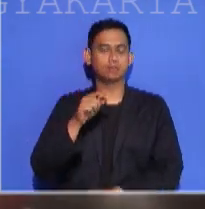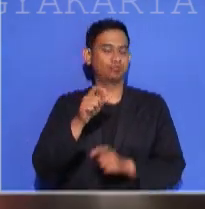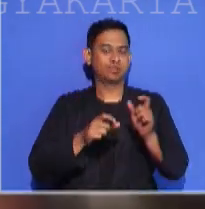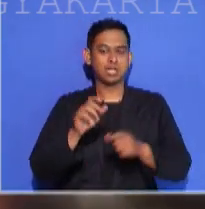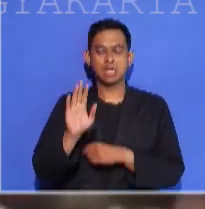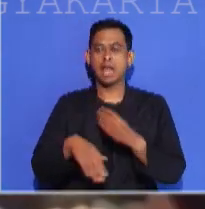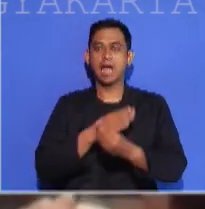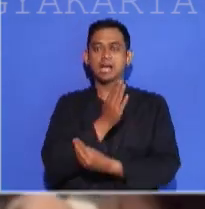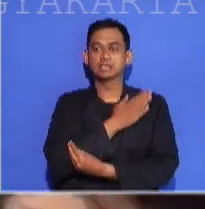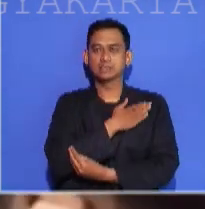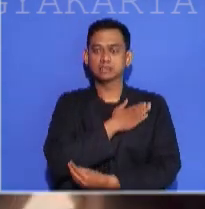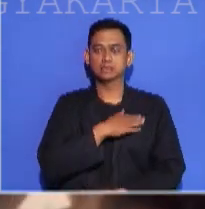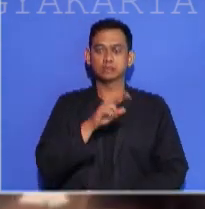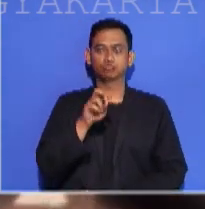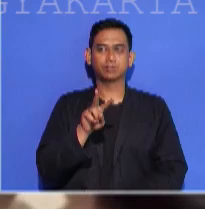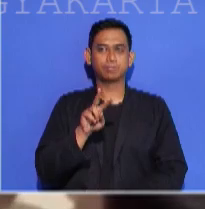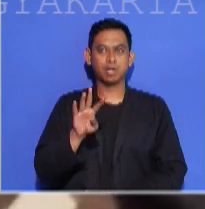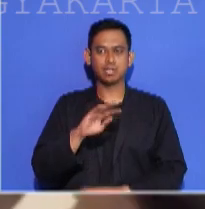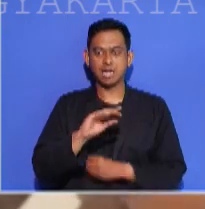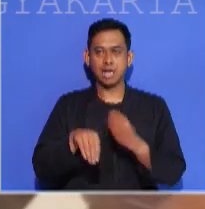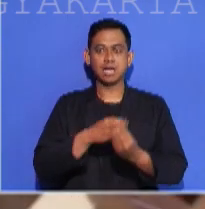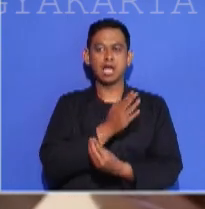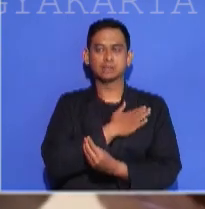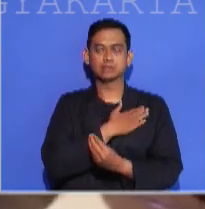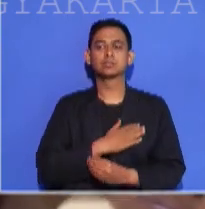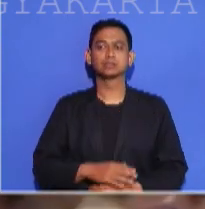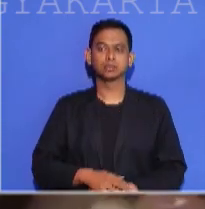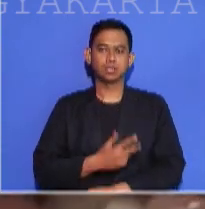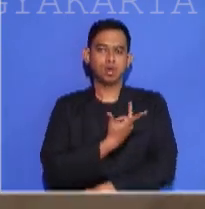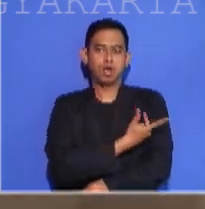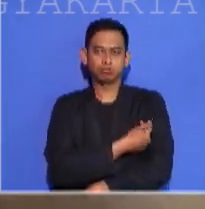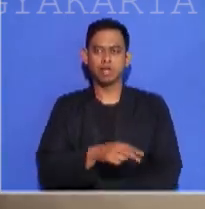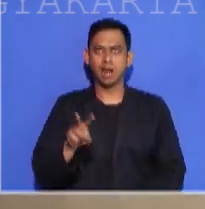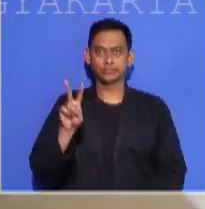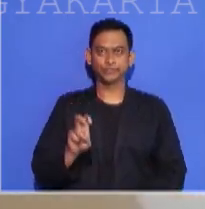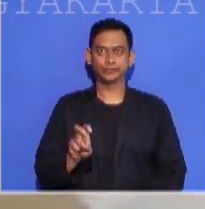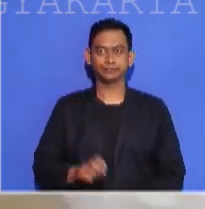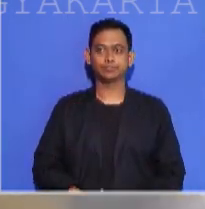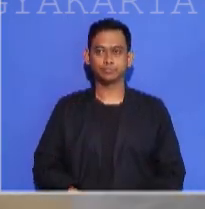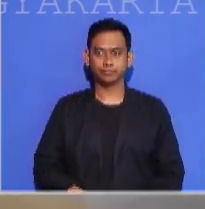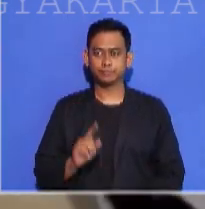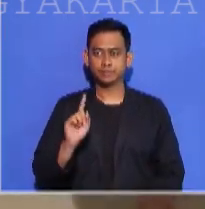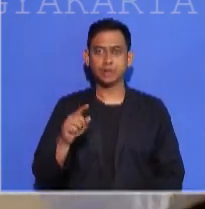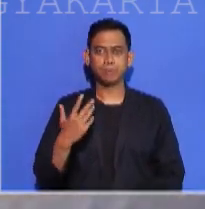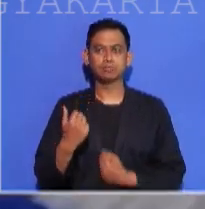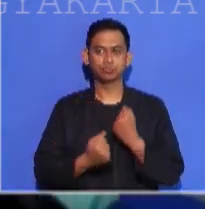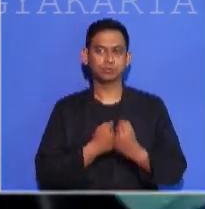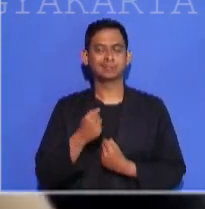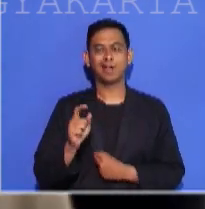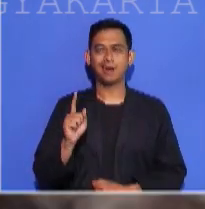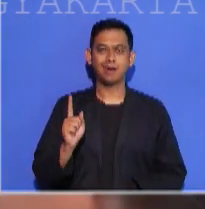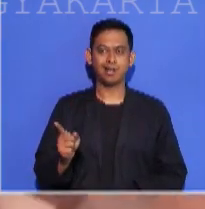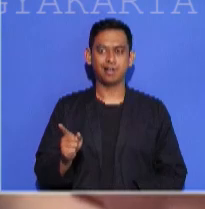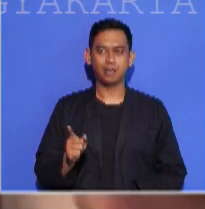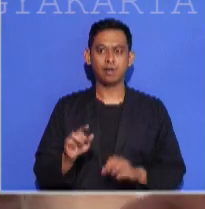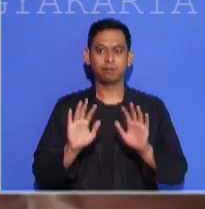2024 jemaah umroh juga diwajibkan untuk melakukan vaksinasi meningitis Hal ini dilakukan karena adanya kejadian luar biasa